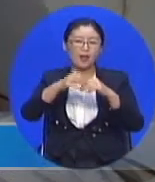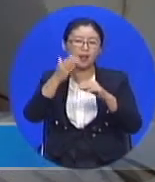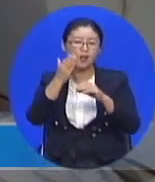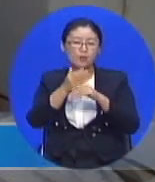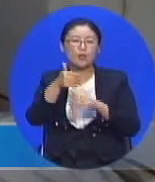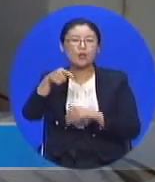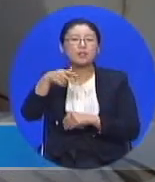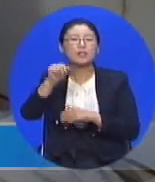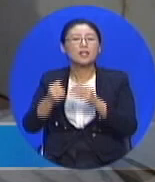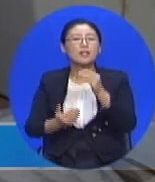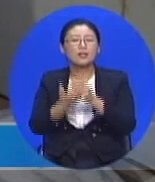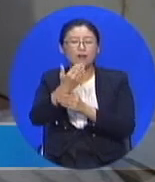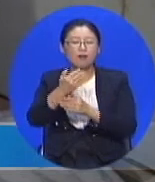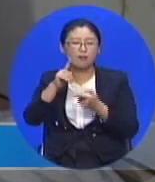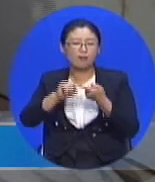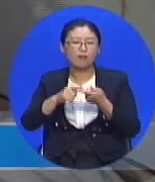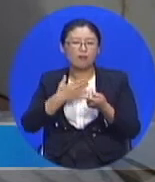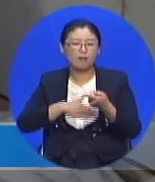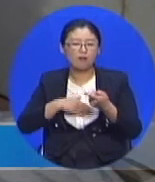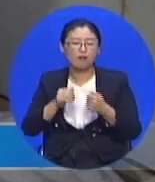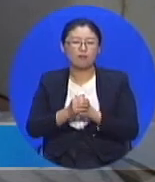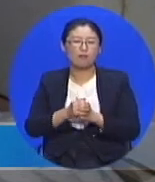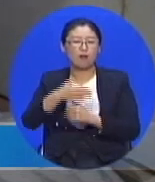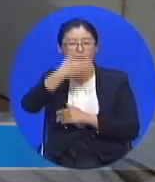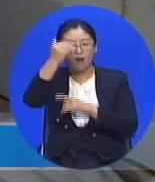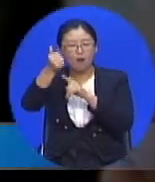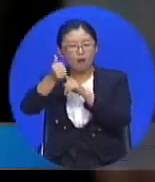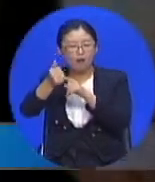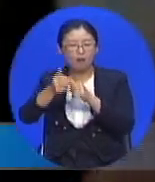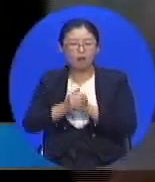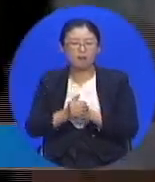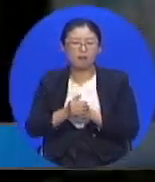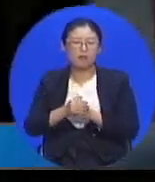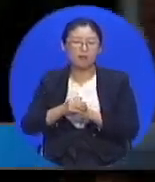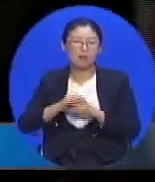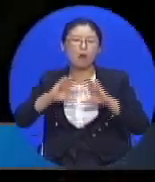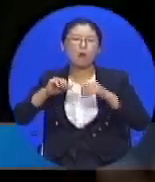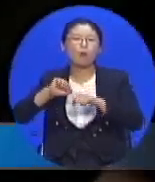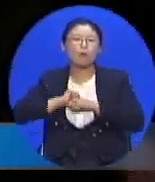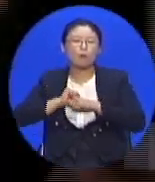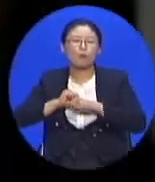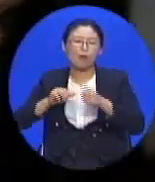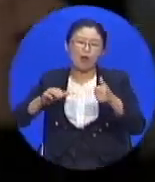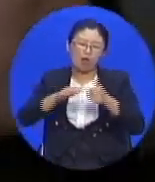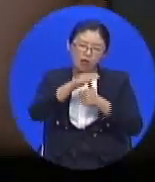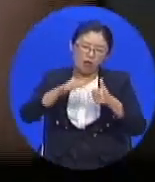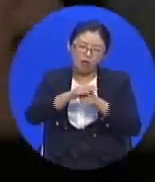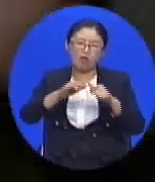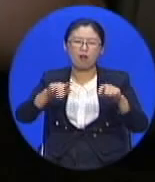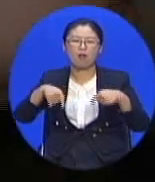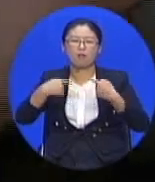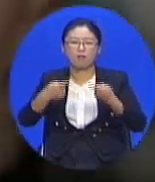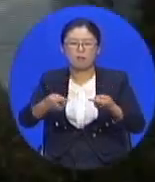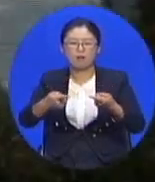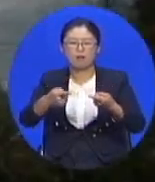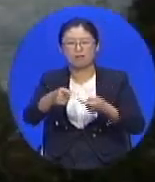양민 학살 사건을 알게 되고 자신의 할아버지가 당시 국군으로 학살에 가담했다는 사실을 직감하는데요.